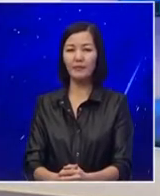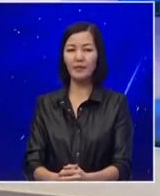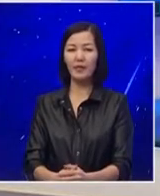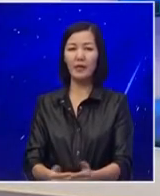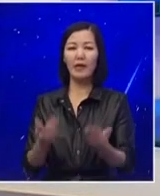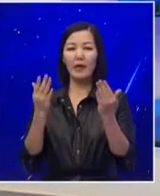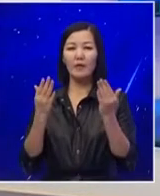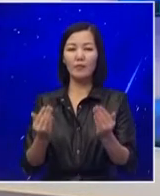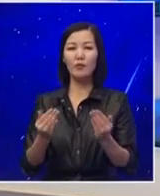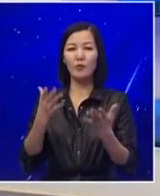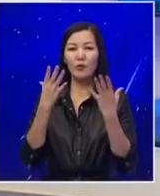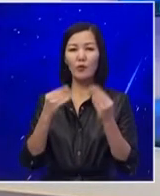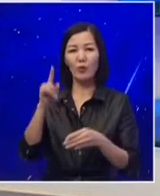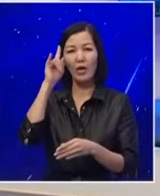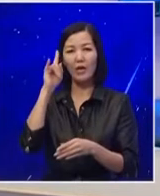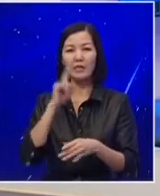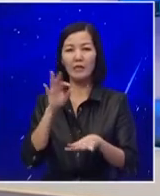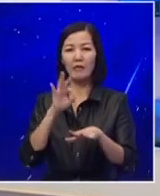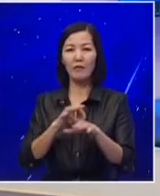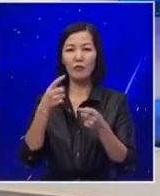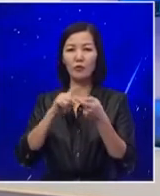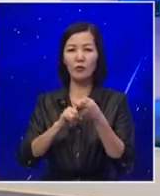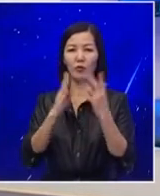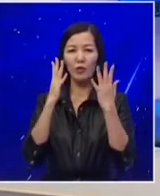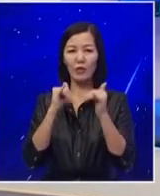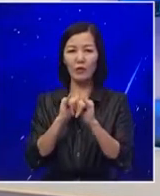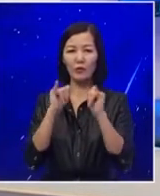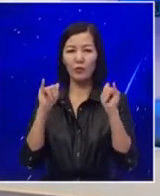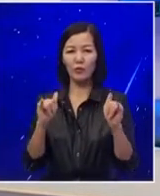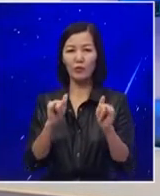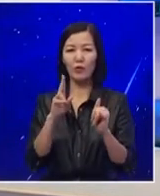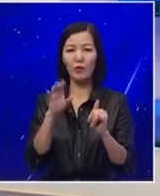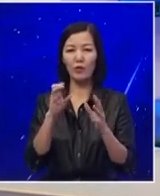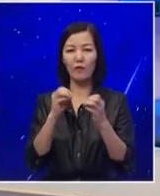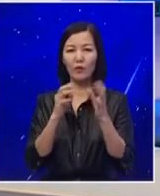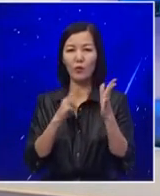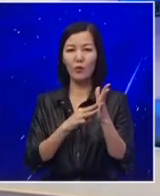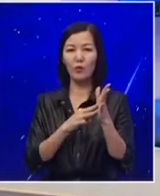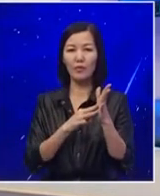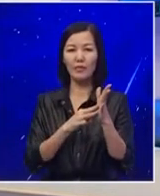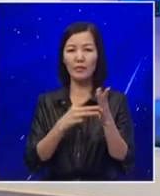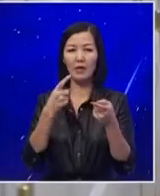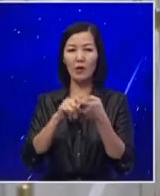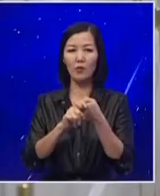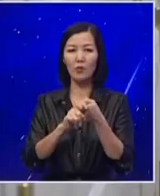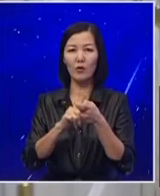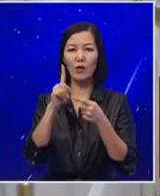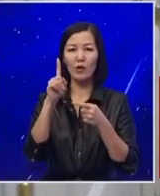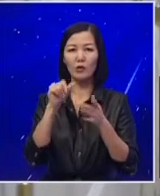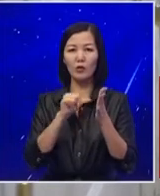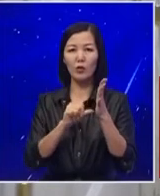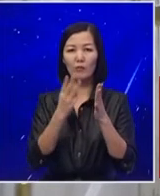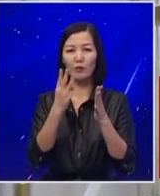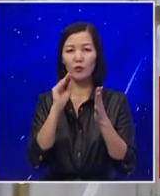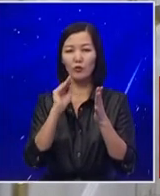Бүгінгі күн мәліметі, Қазақстанда вирус жұқтырушылар саны күннен күнге өсуде. COVID-19-дың ілмегіне іліккендер саны